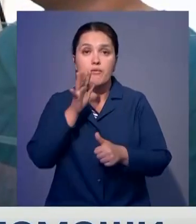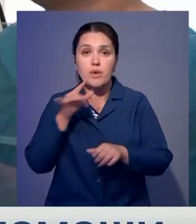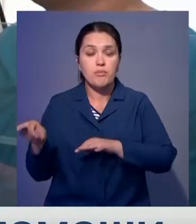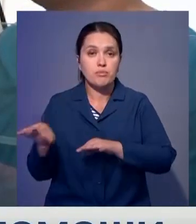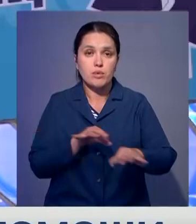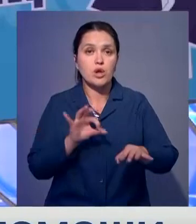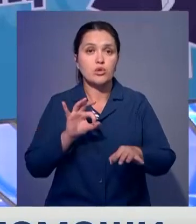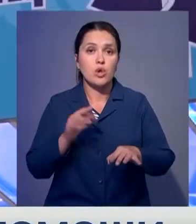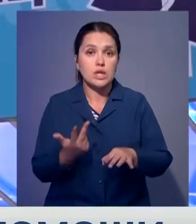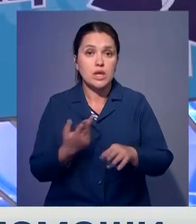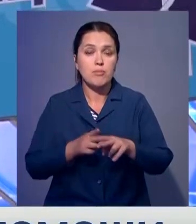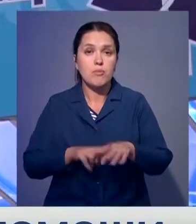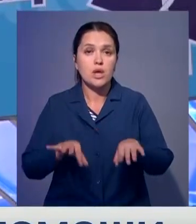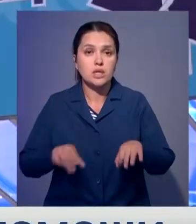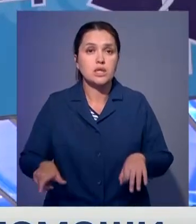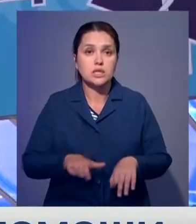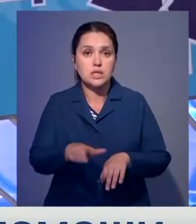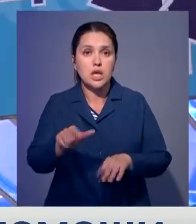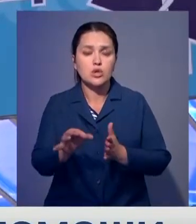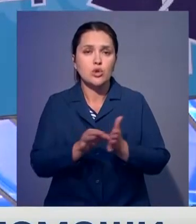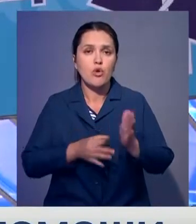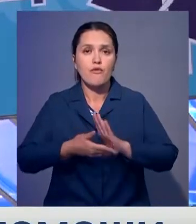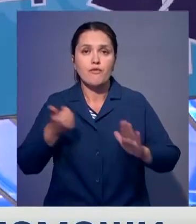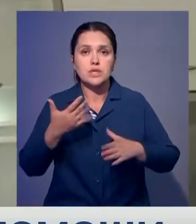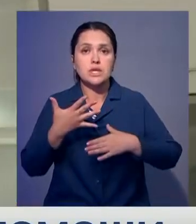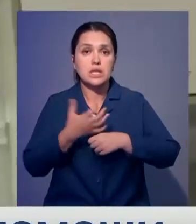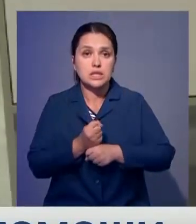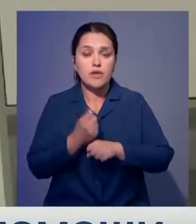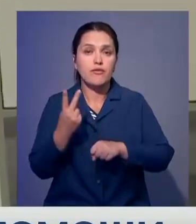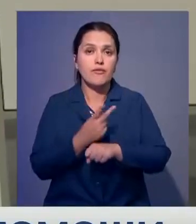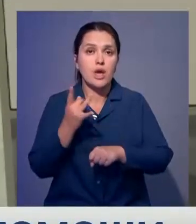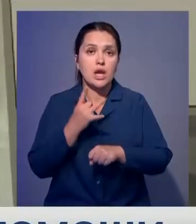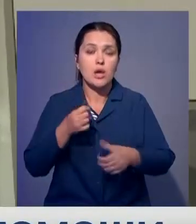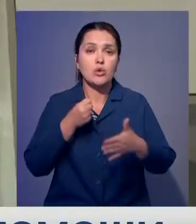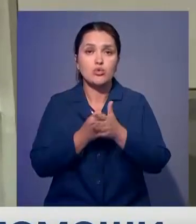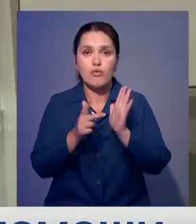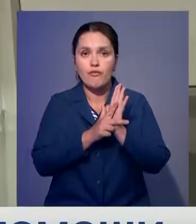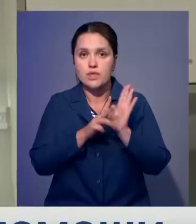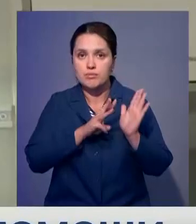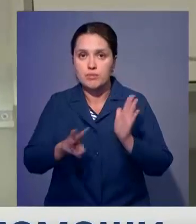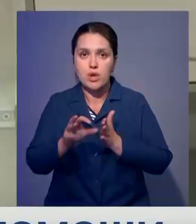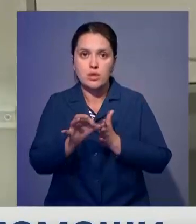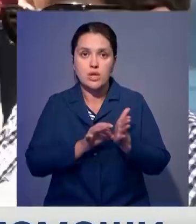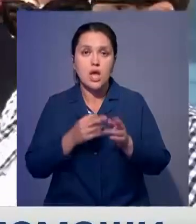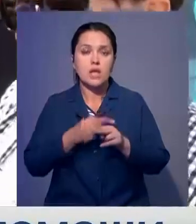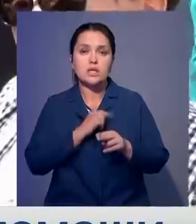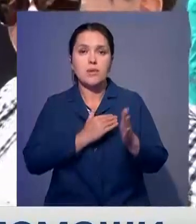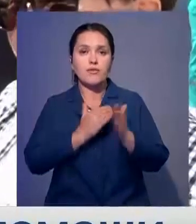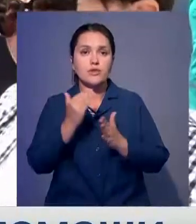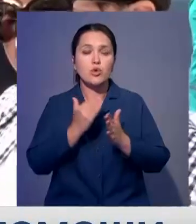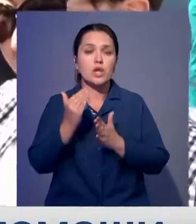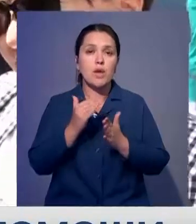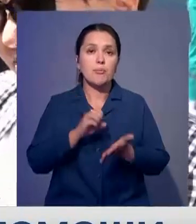время прибытия бригад на дорожно-транспортные происшествия и срочные вызовы сократилось в 2 раза – до 8 минут. Это